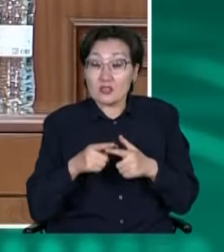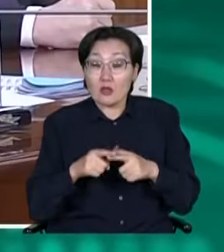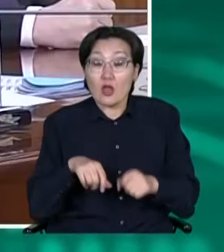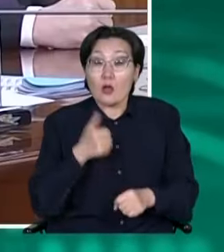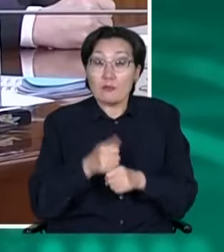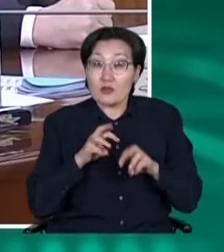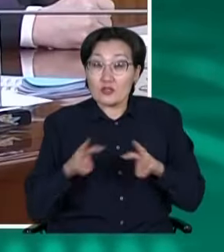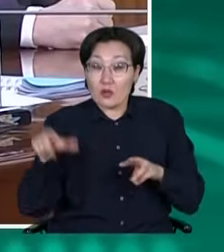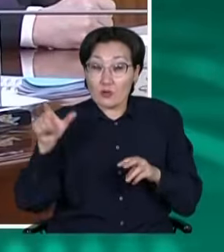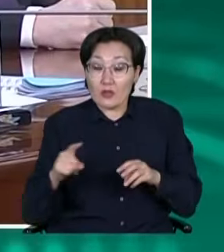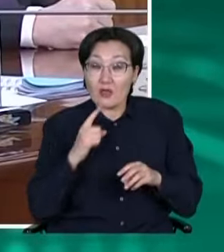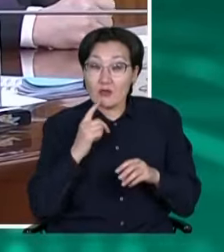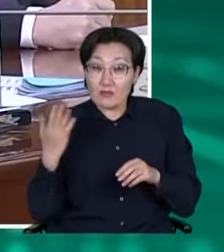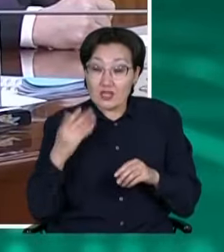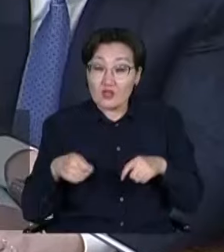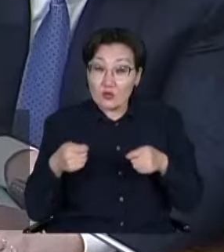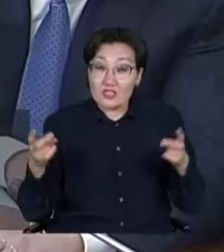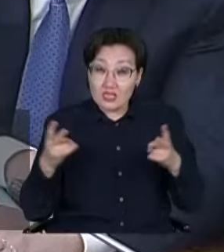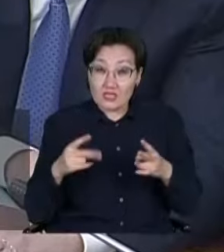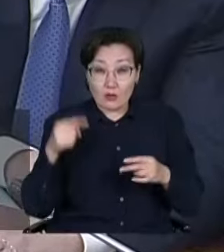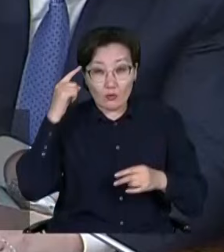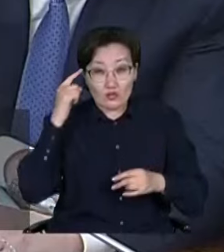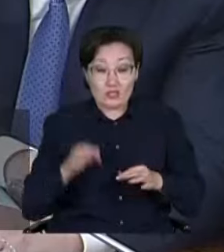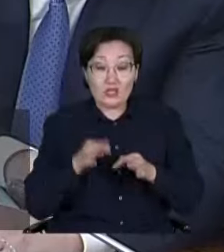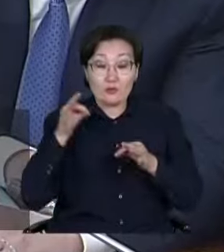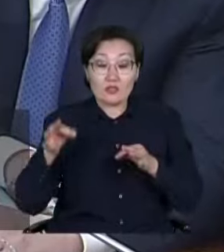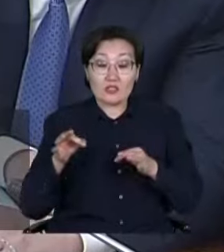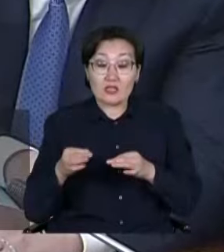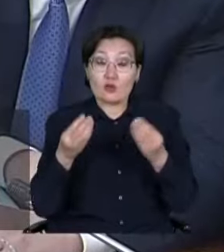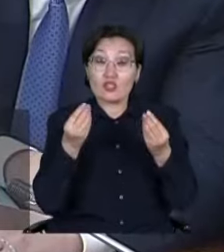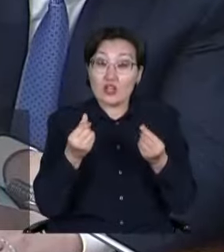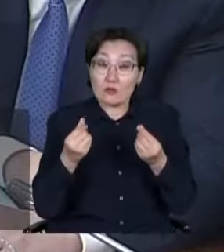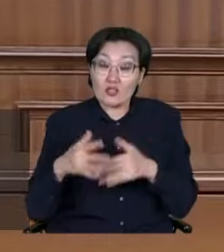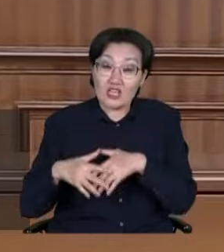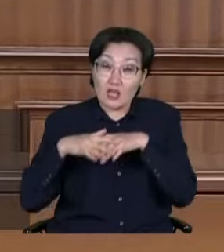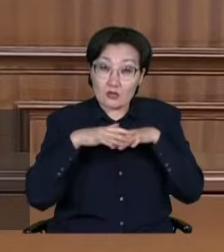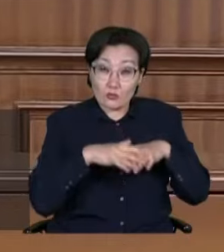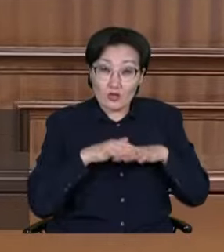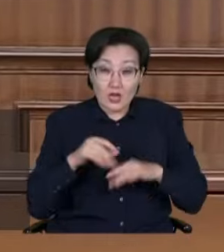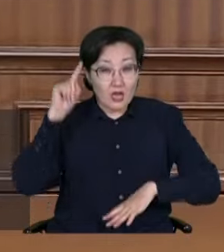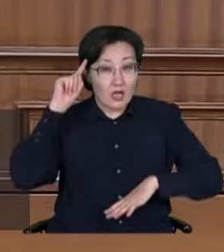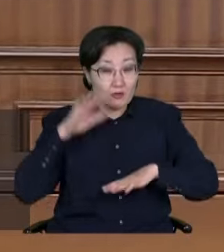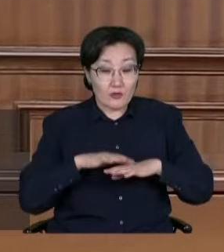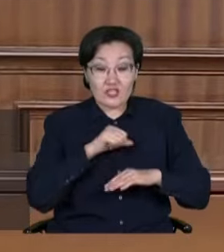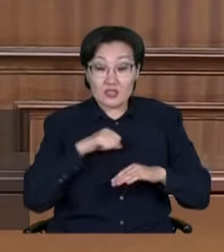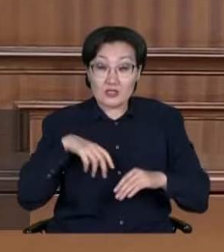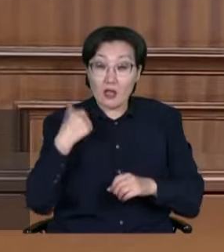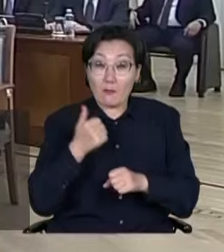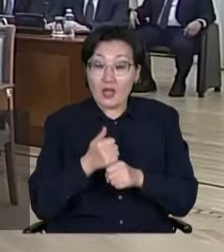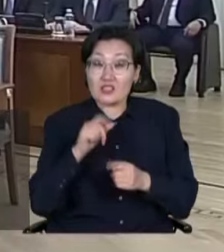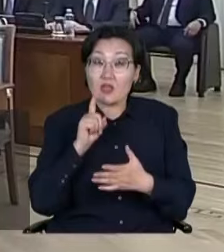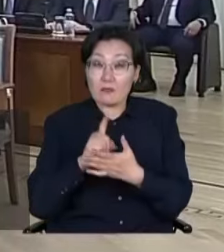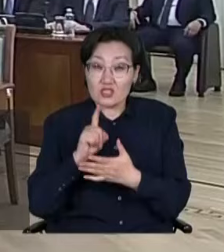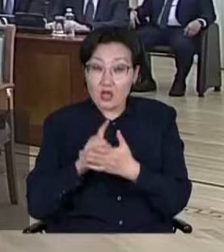премьерге есеп берілуі керек деп есептейді. Аймаққа жеке инвестиция тарту әкімдердің ең басты міндетінің